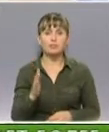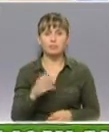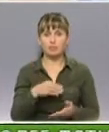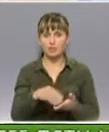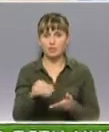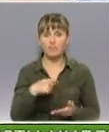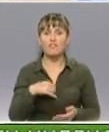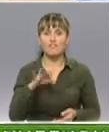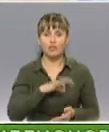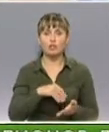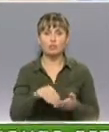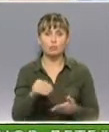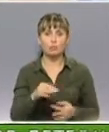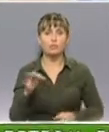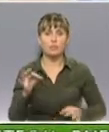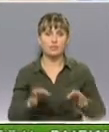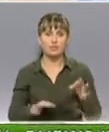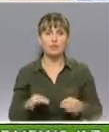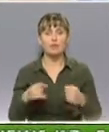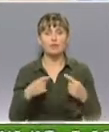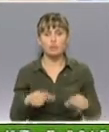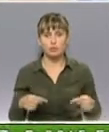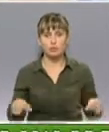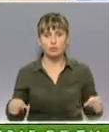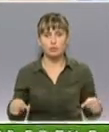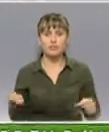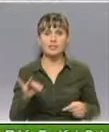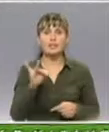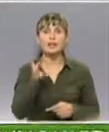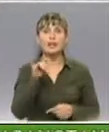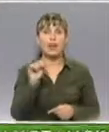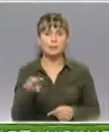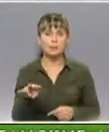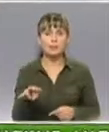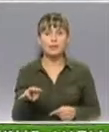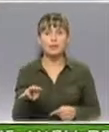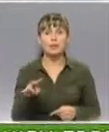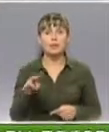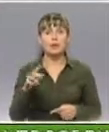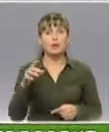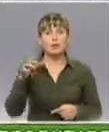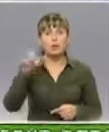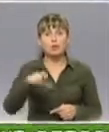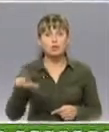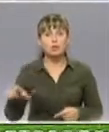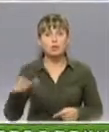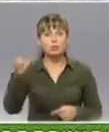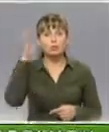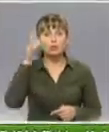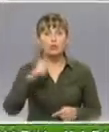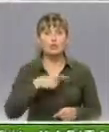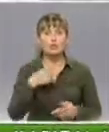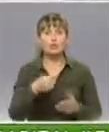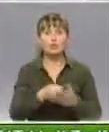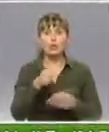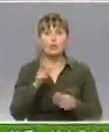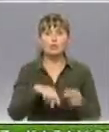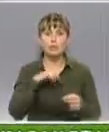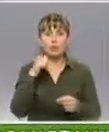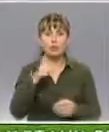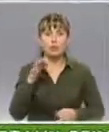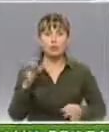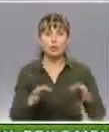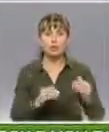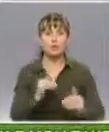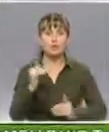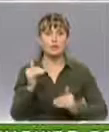закупать бензин, дизель и другие нефтепродукты из Ирана. По прогнозам экспертов, скачка цен на топливо до конца года не ожидается.